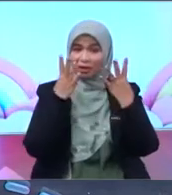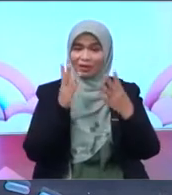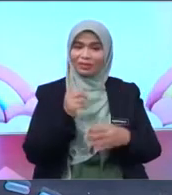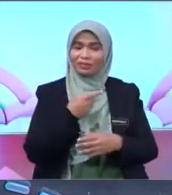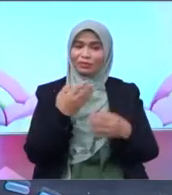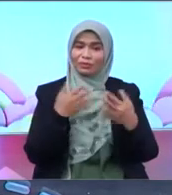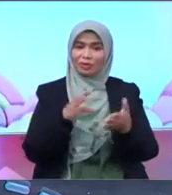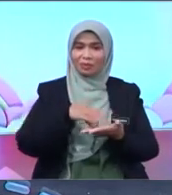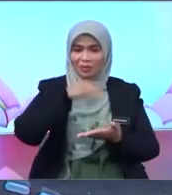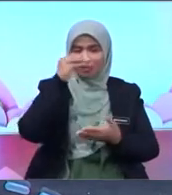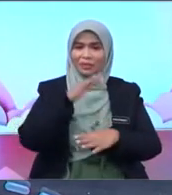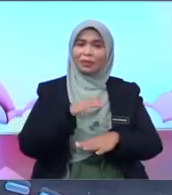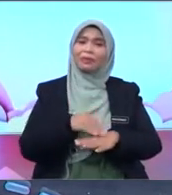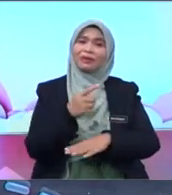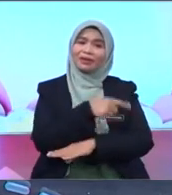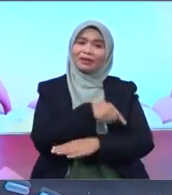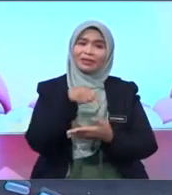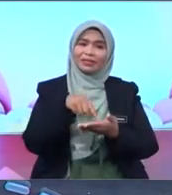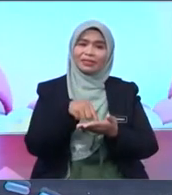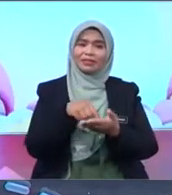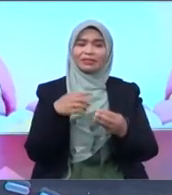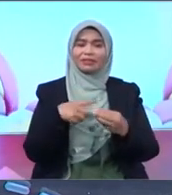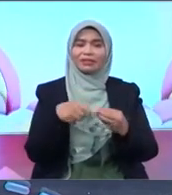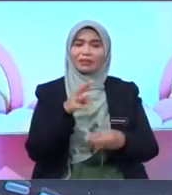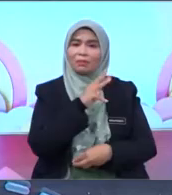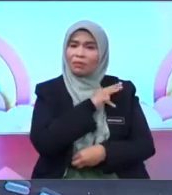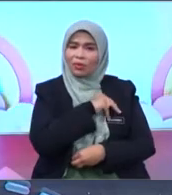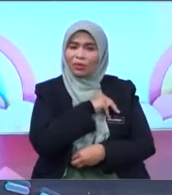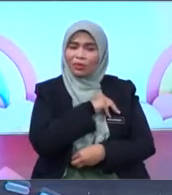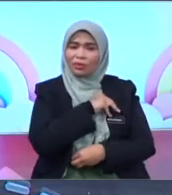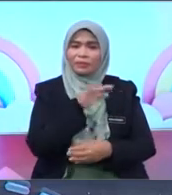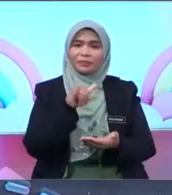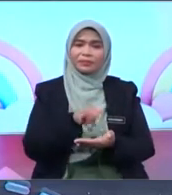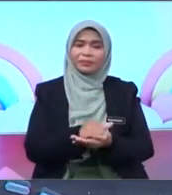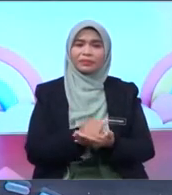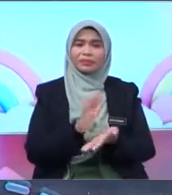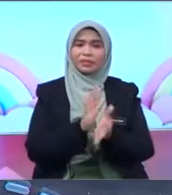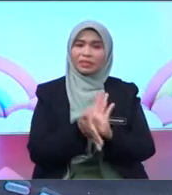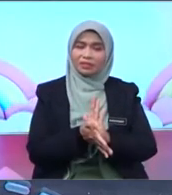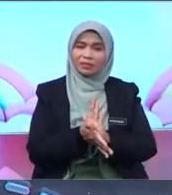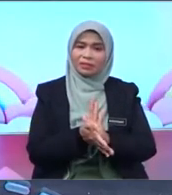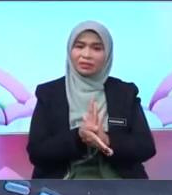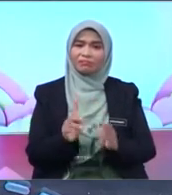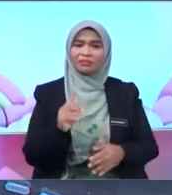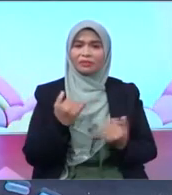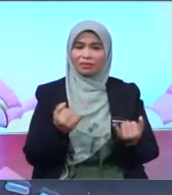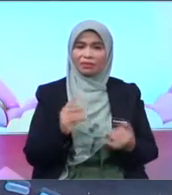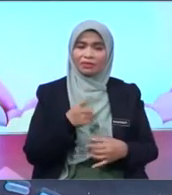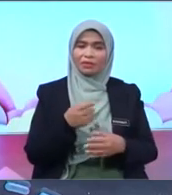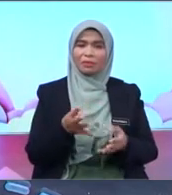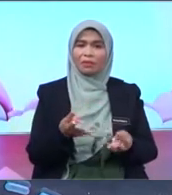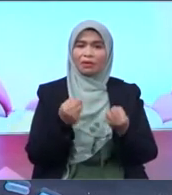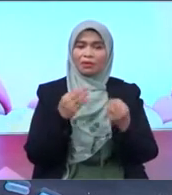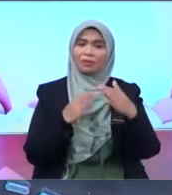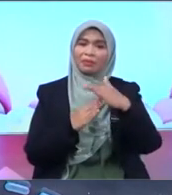pada hari ini tentang definisi moral tentang aku sebenarnya Mount itu jadi kita nggak berhenti-berhenti ketika sego kita